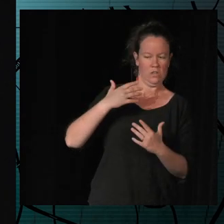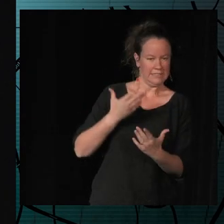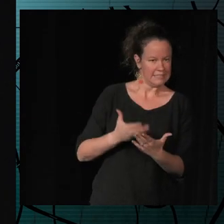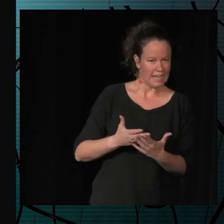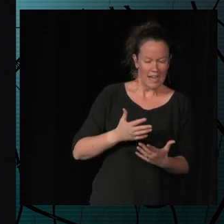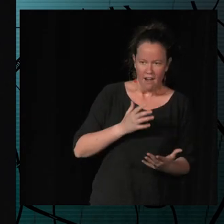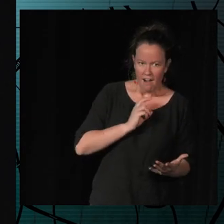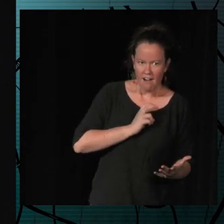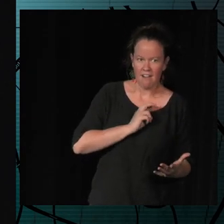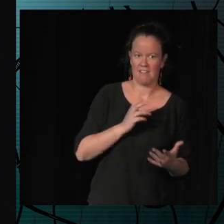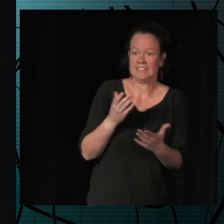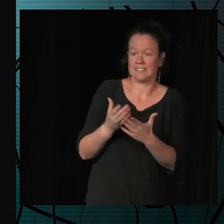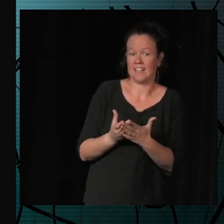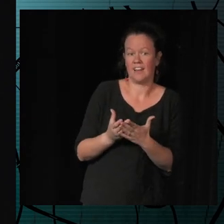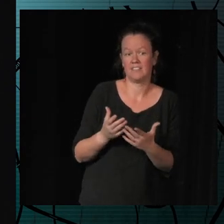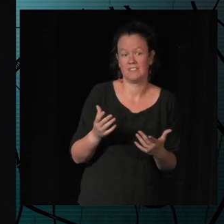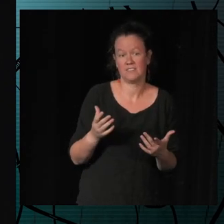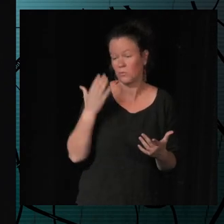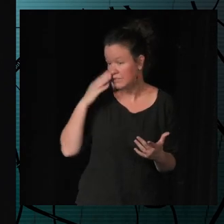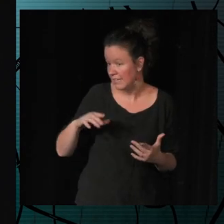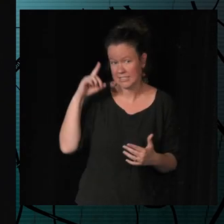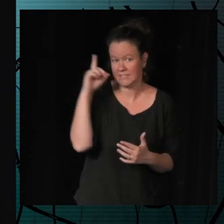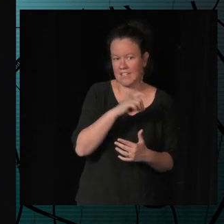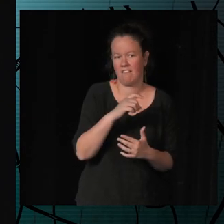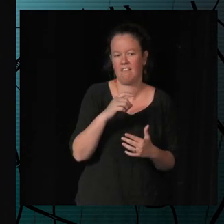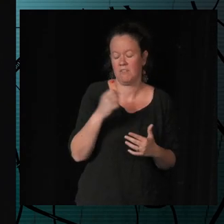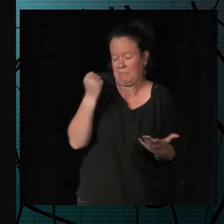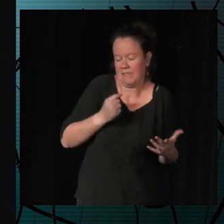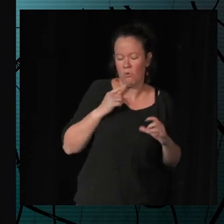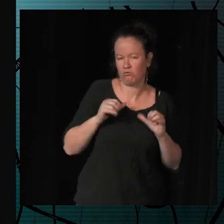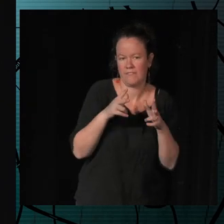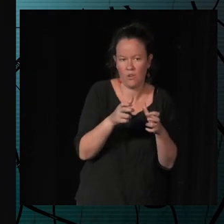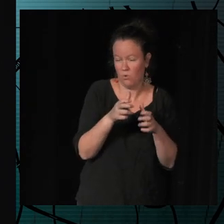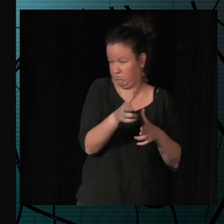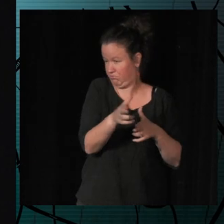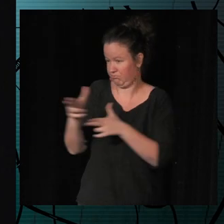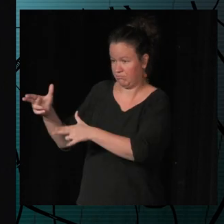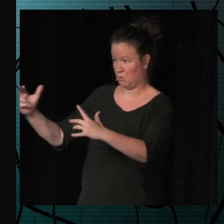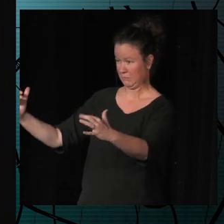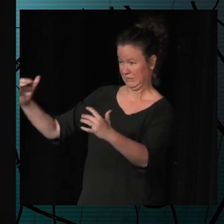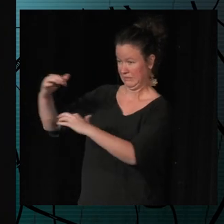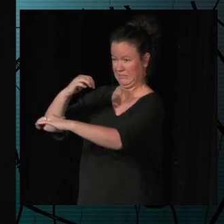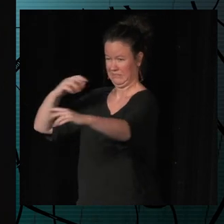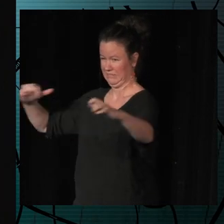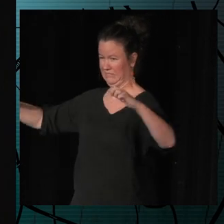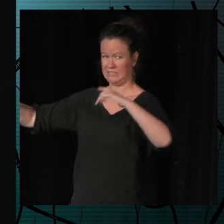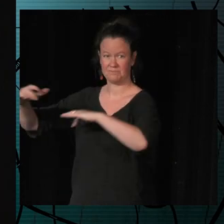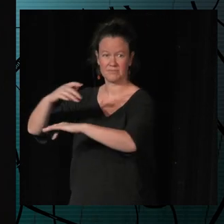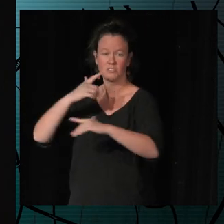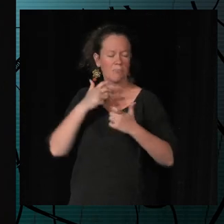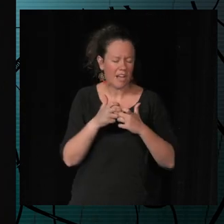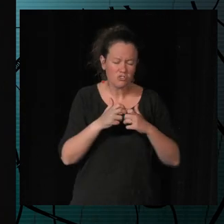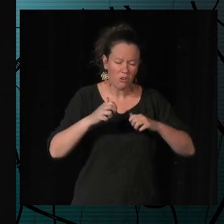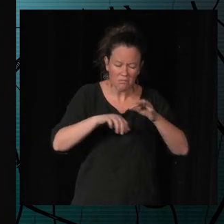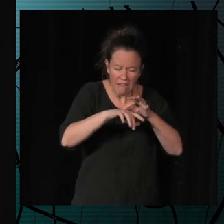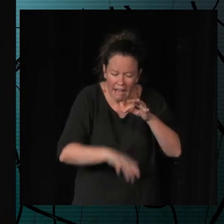dans les jeux vidéo quand on a des ennemis c'est qu' on a des ordes de choses qui grouillent ça fait partie vraiment en tout cas moi en tant que joueur c'est vraiment un truc qui m'agace c'est dès qu'on a des ordes d'araignées